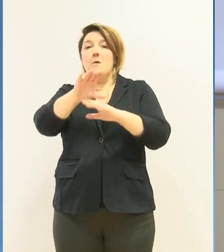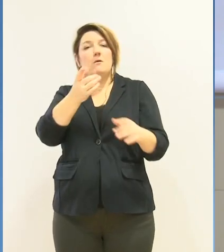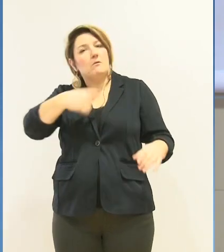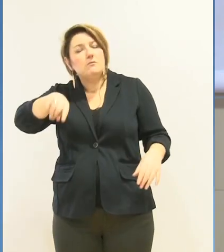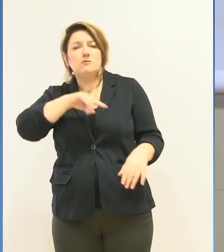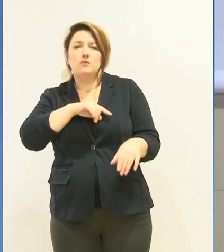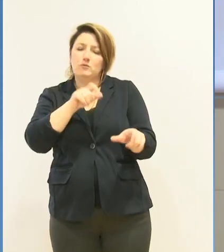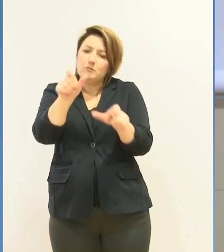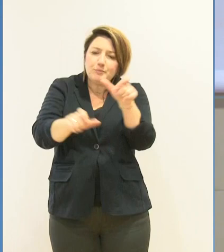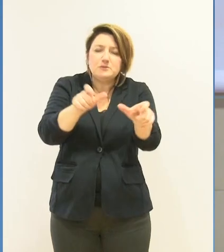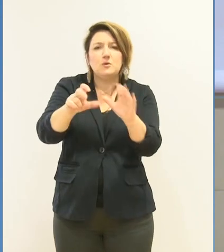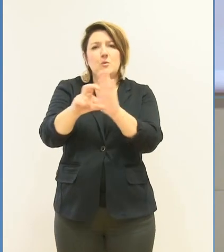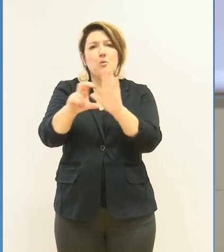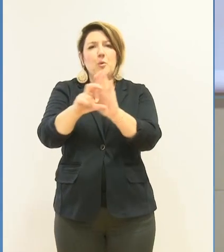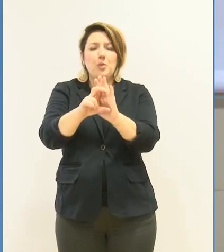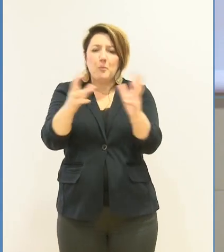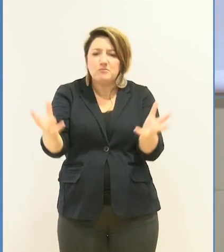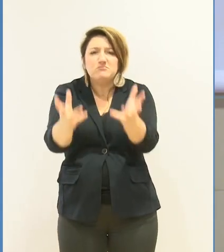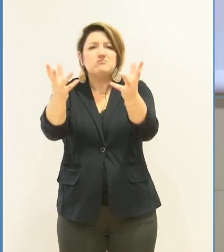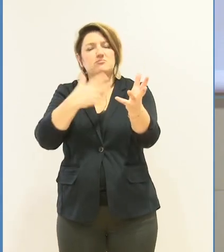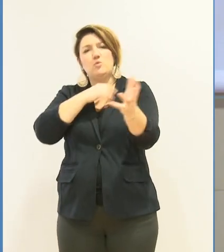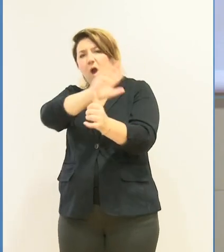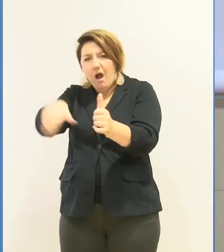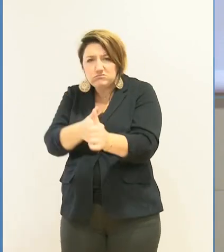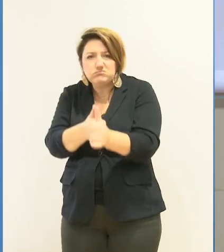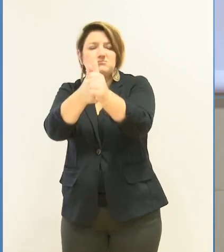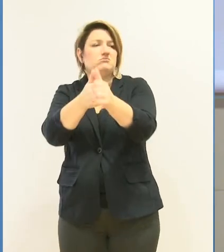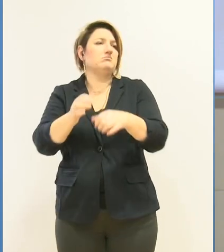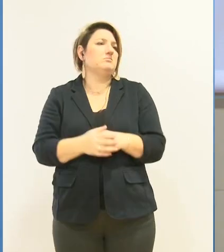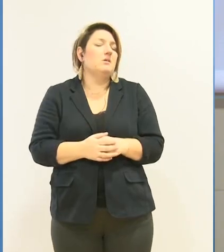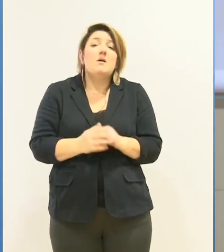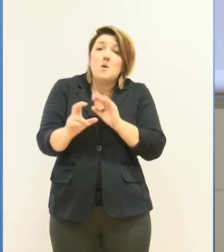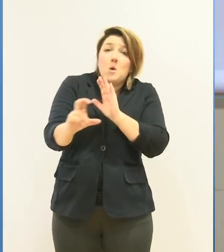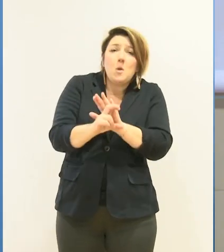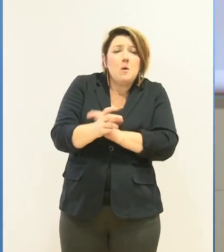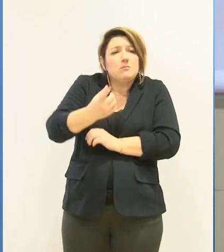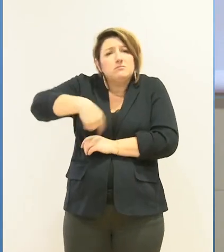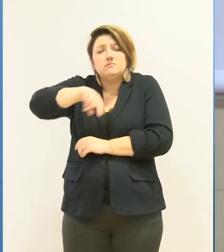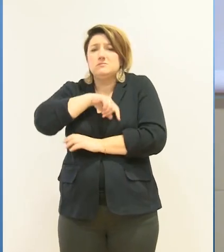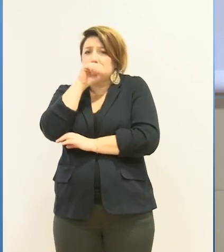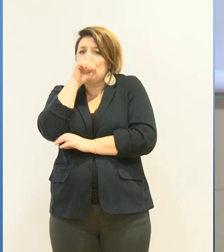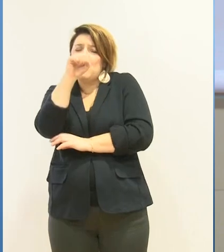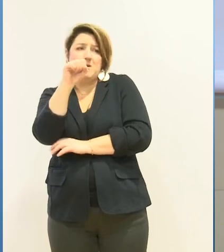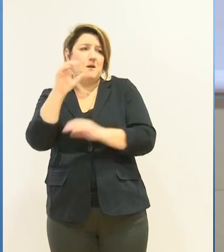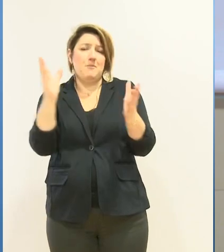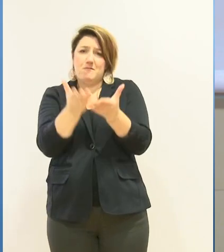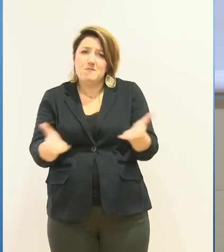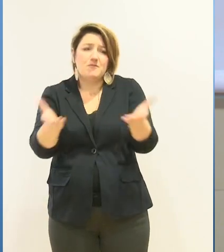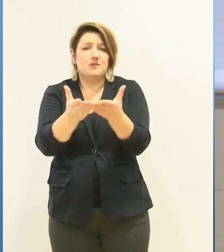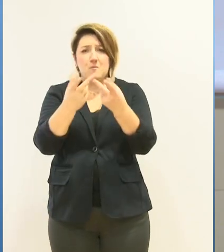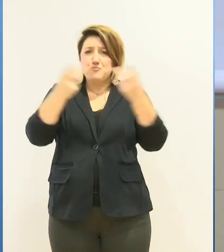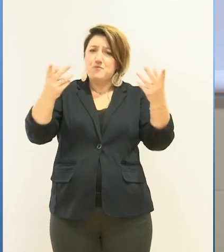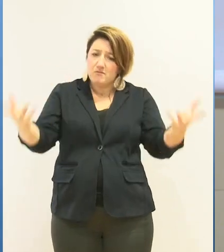ceux qui font vivre le grenoble qu'on aime et je vais entendre par là tous ceux qui portent des projets dans l'espace public